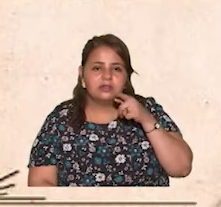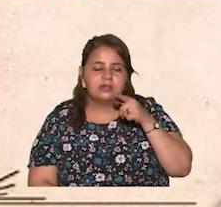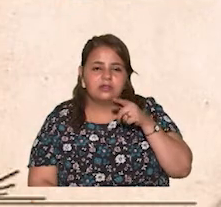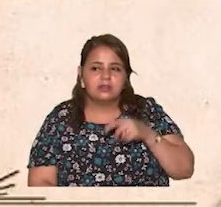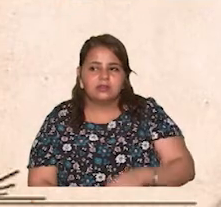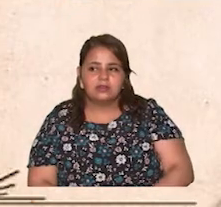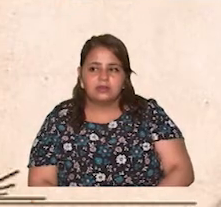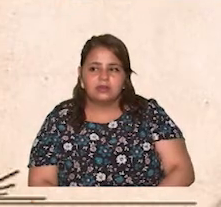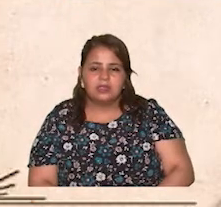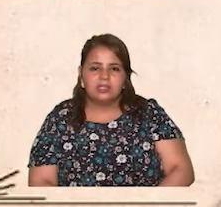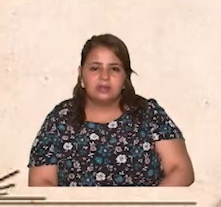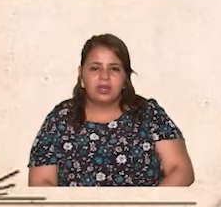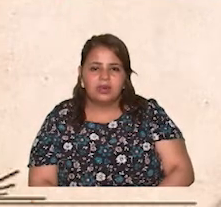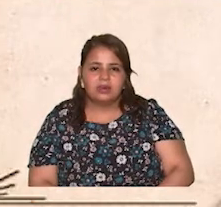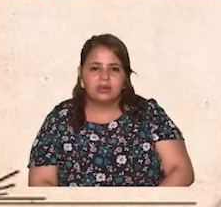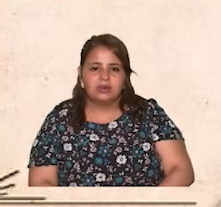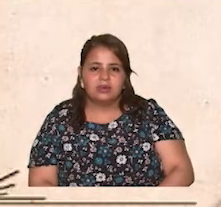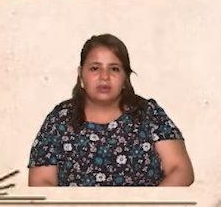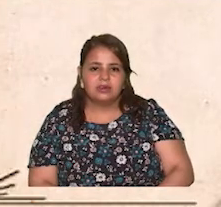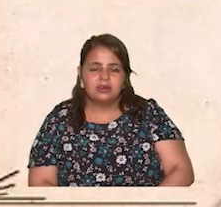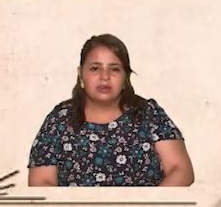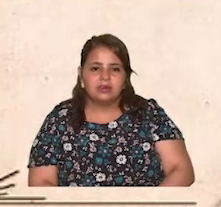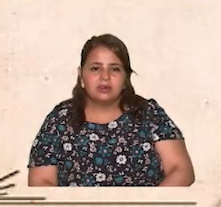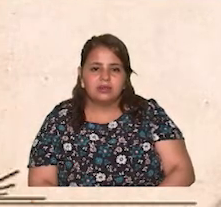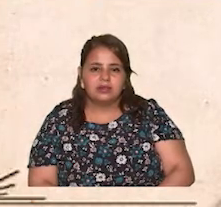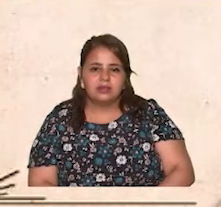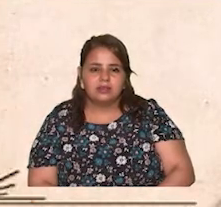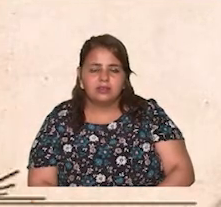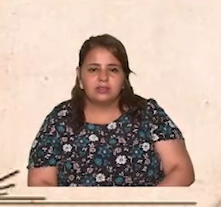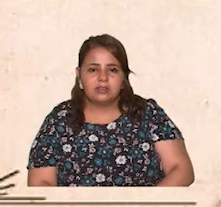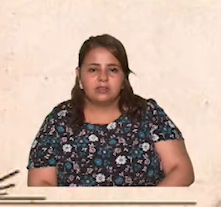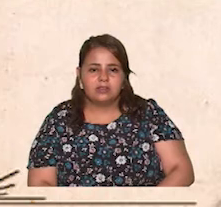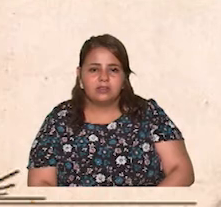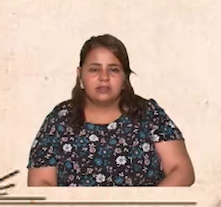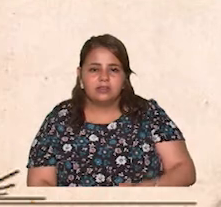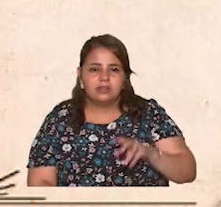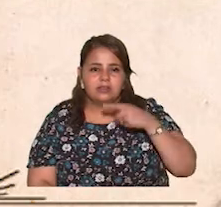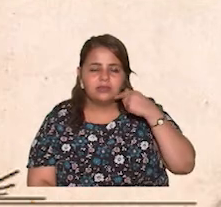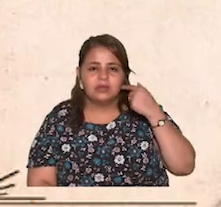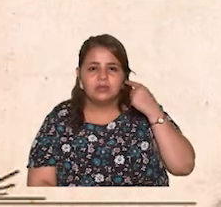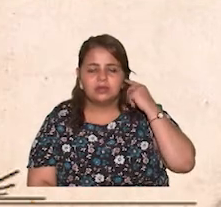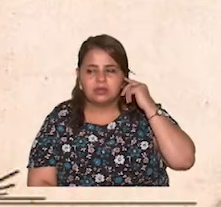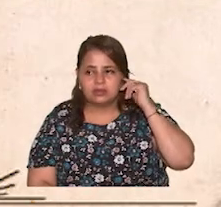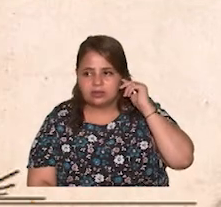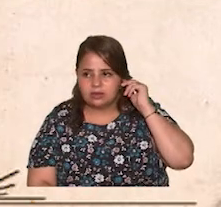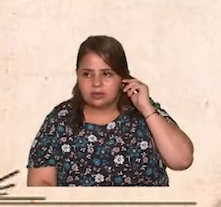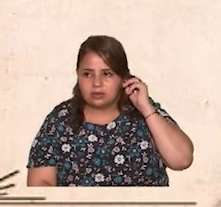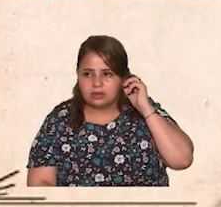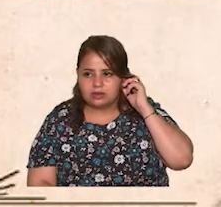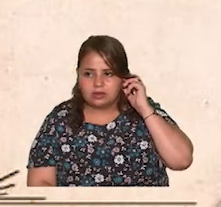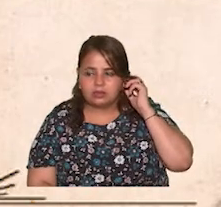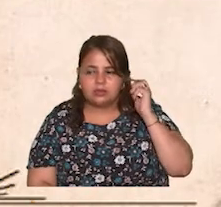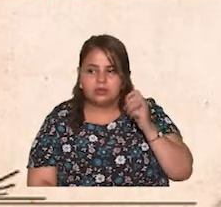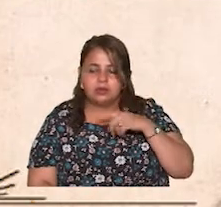يعني ليه تهور في النذور؟ صحيح. يعني الراجل لازم يكون قد كلمته، ما ينفعش مثلا واحد يقول لي ابنه انا هجيب لك لو